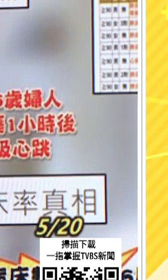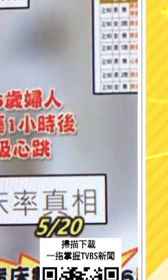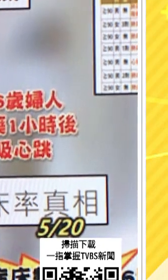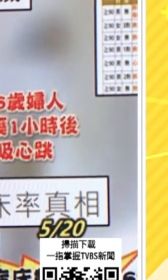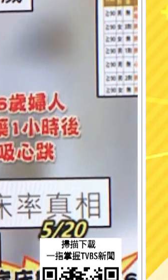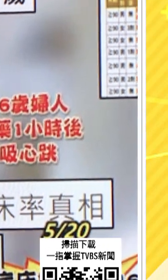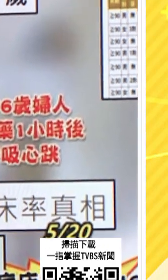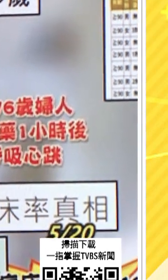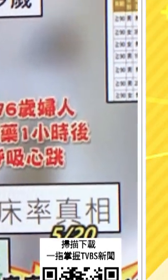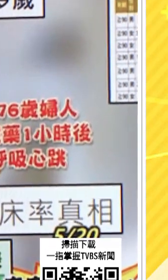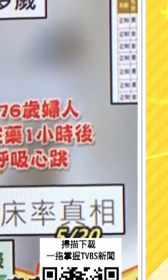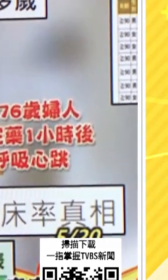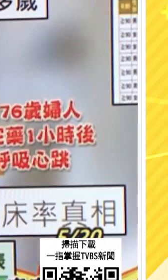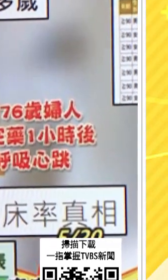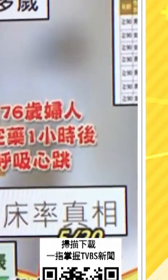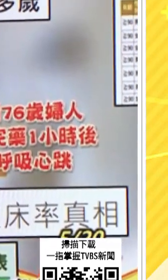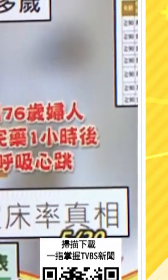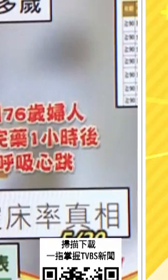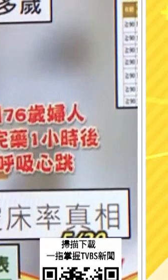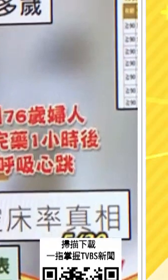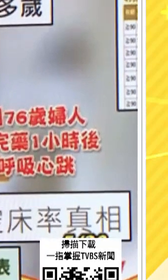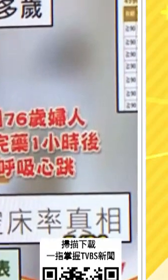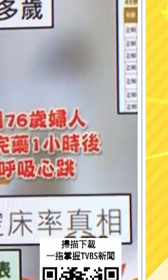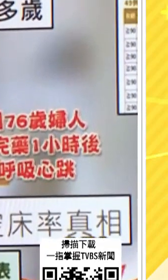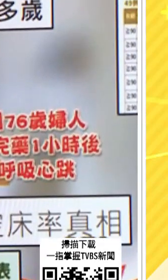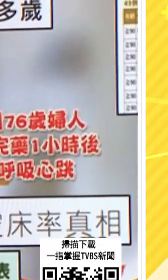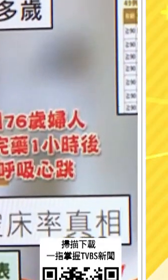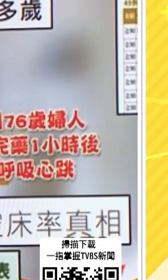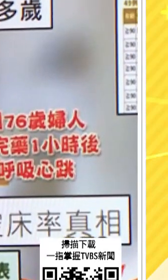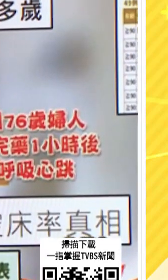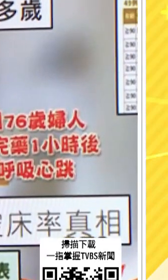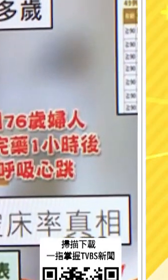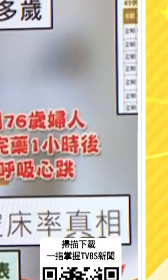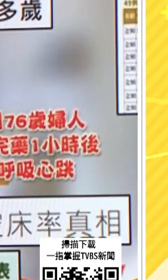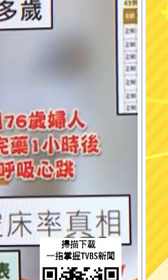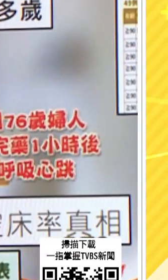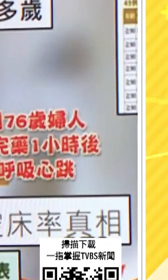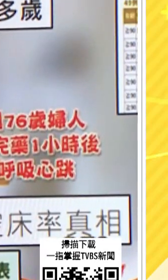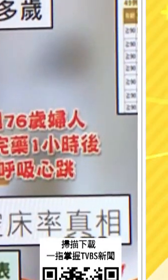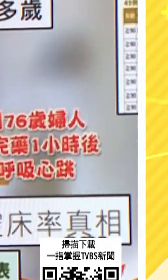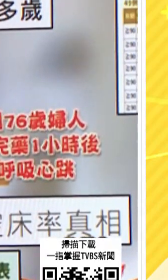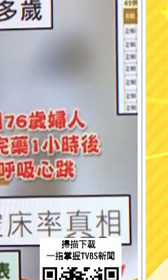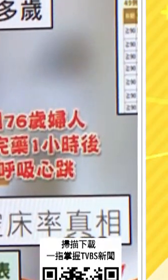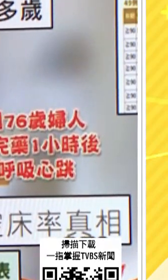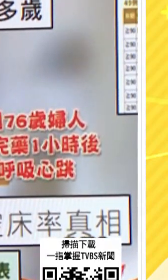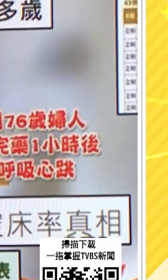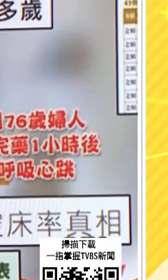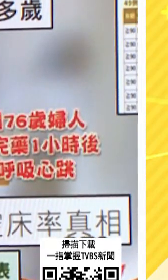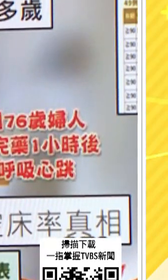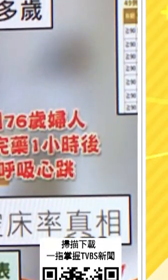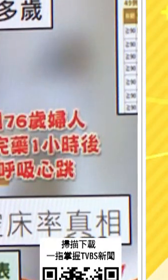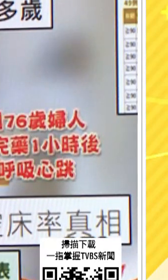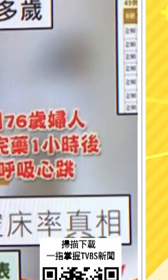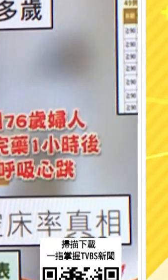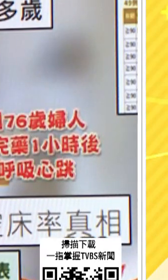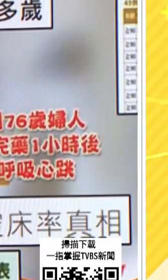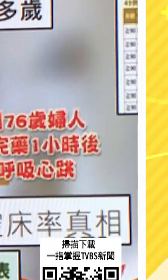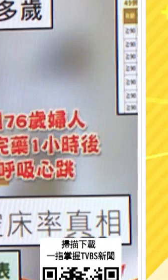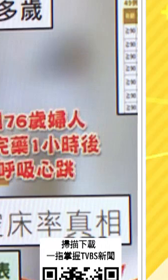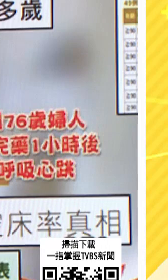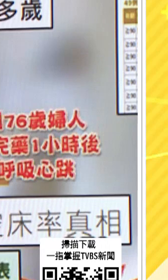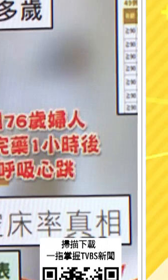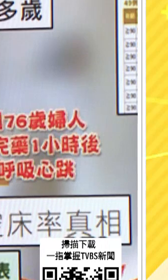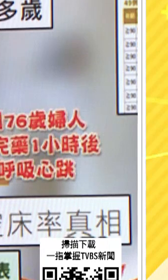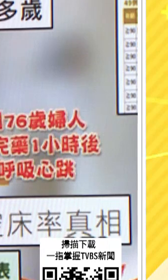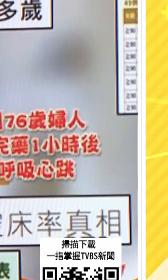蔡英文这些人来讲，他可能是一个数字，可是数字是冷冰冰，每一条人命都是一个家庭，两